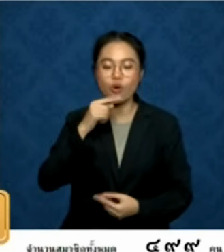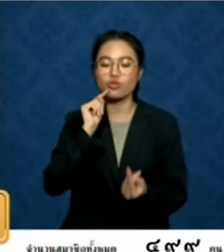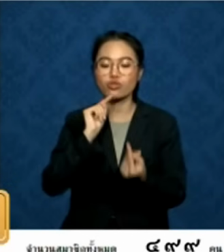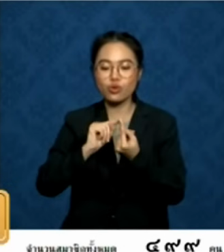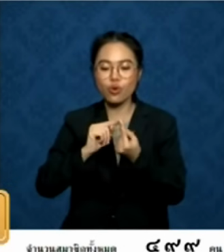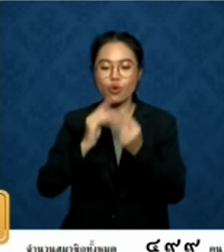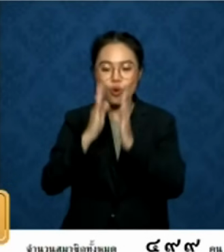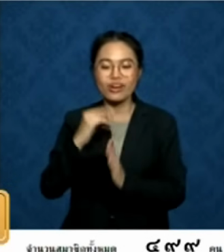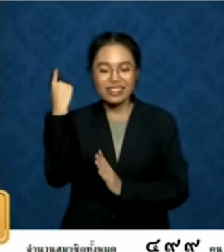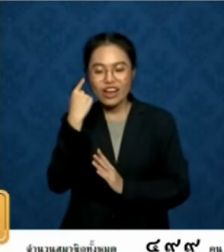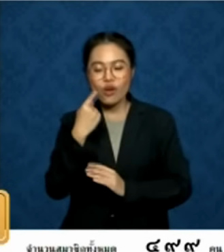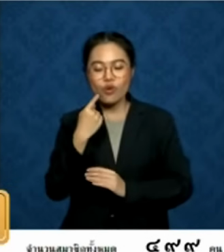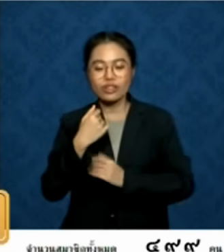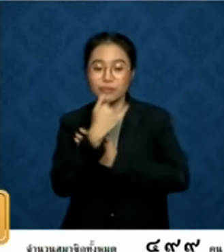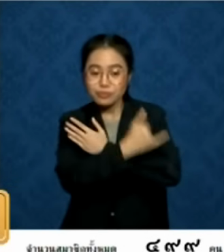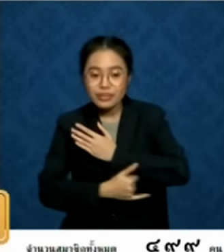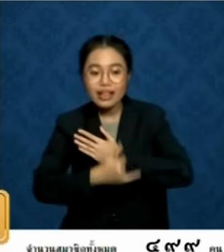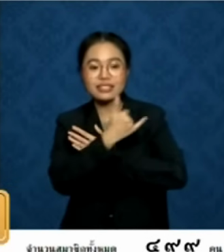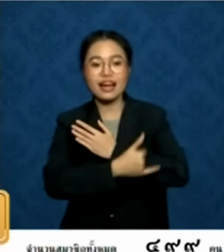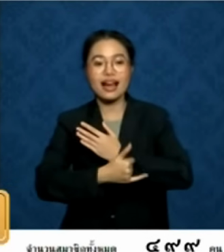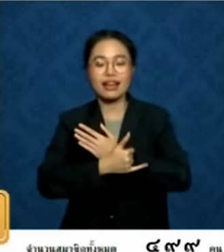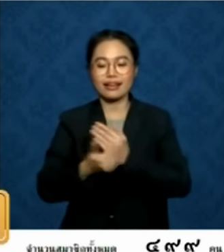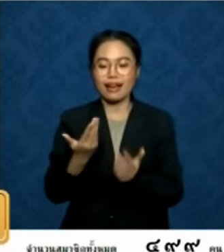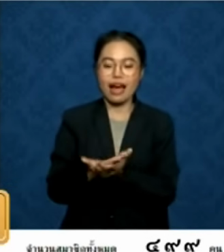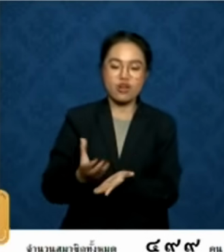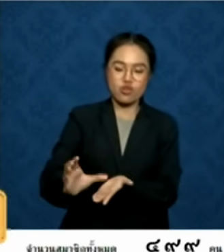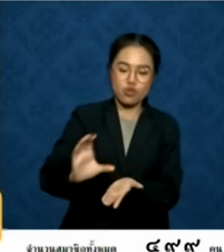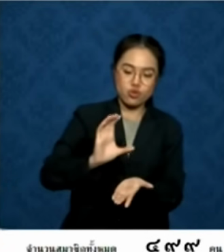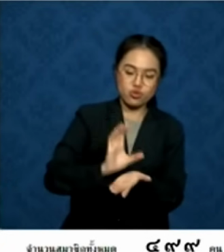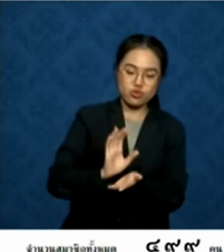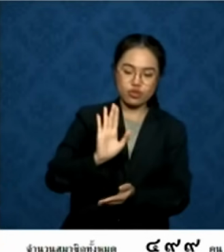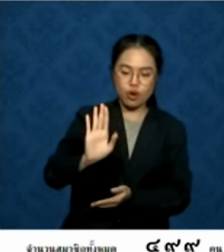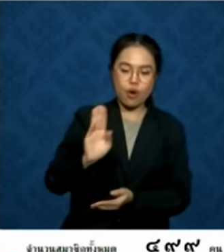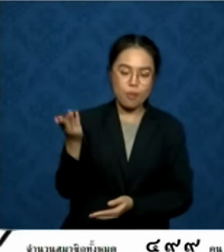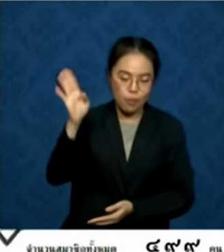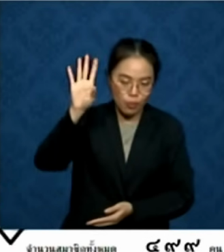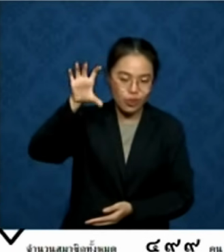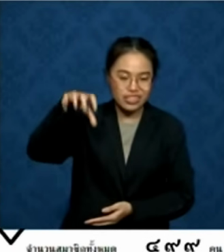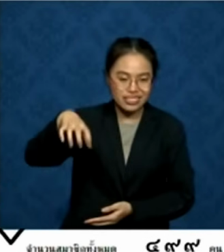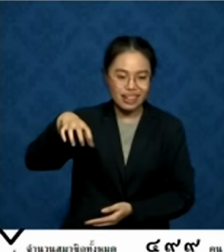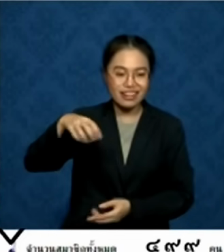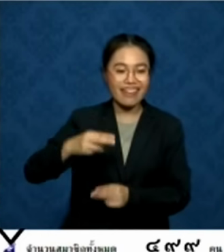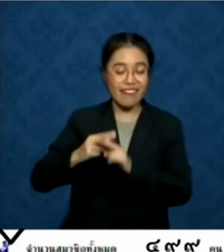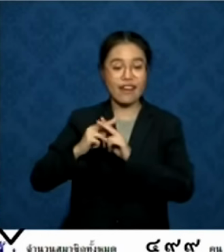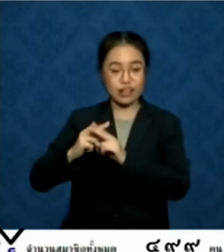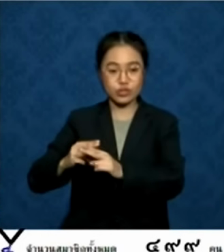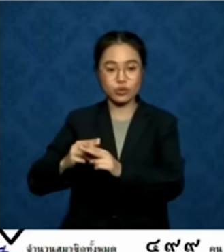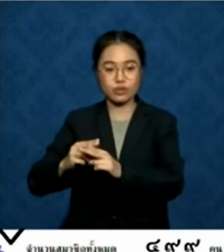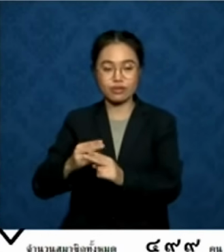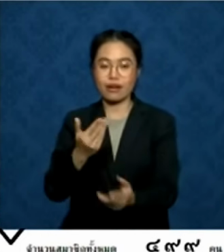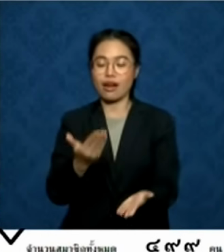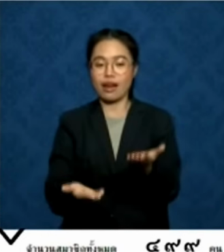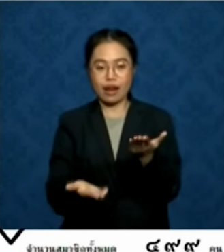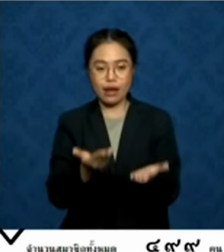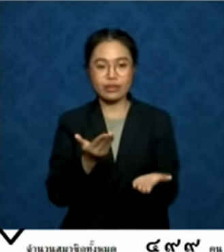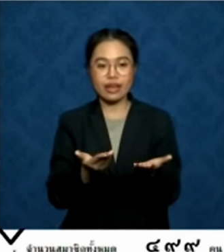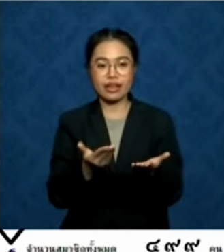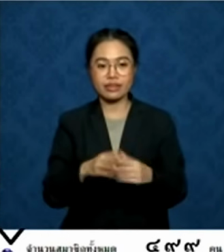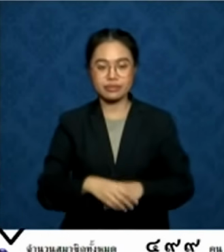และการขยายตัวอย่างต่อเนื่องของการลงทุนภาคเอกชนอย่างไรก็ตาม